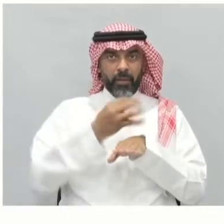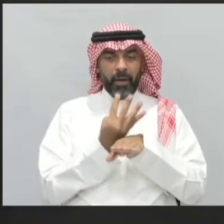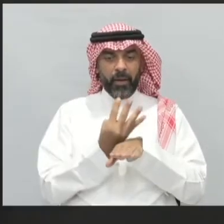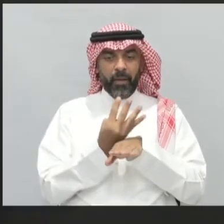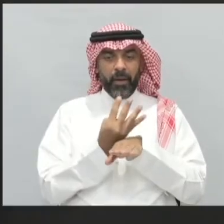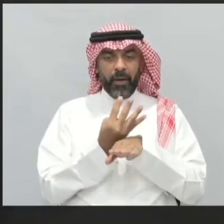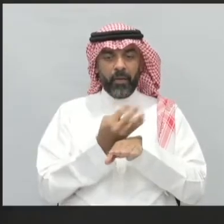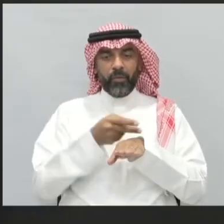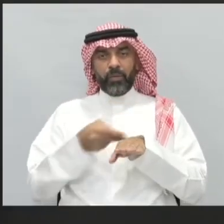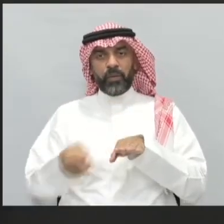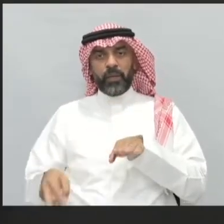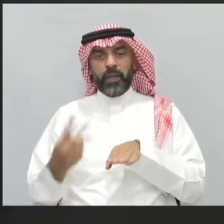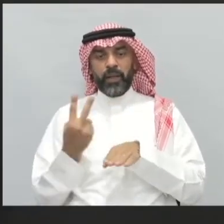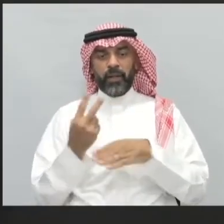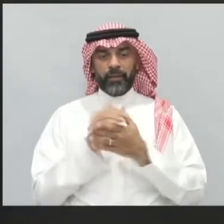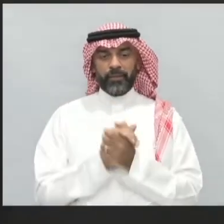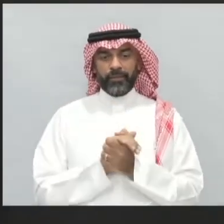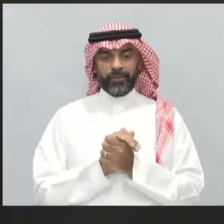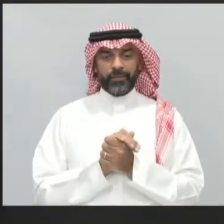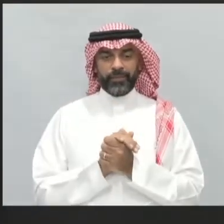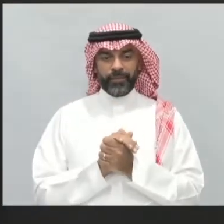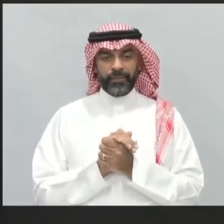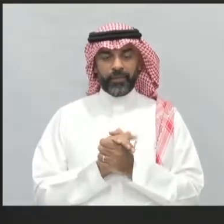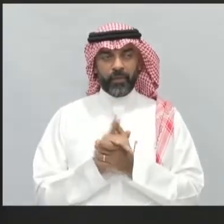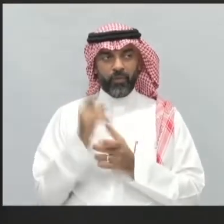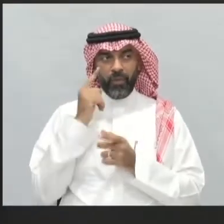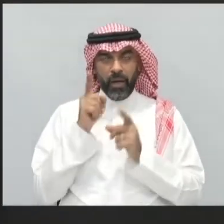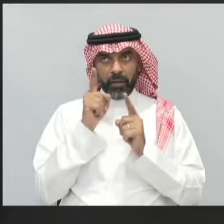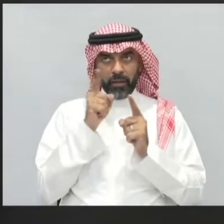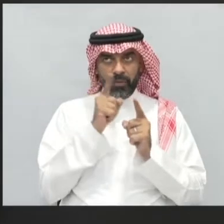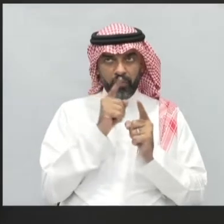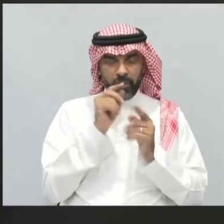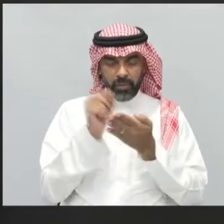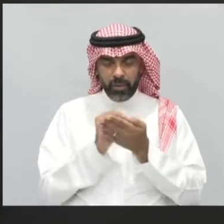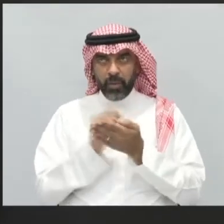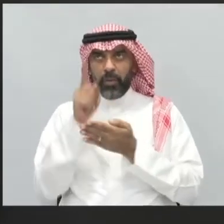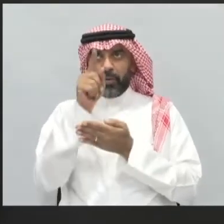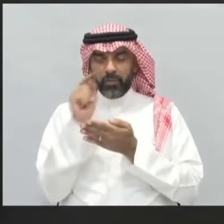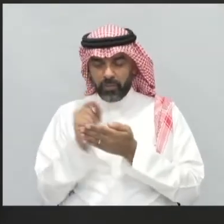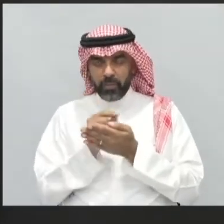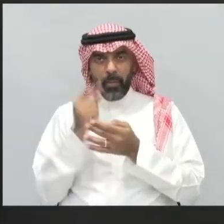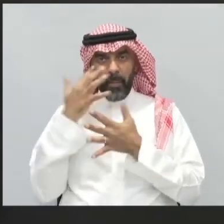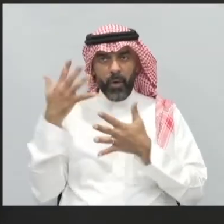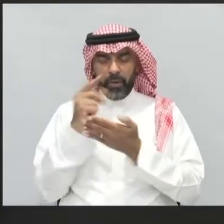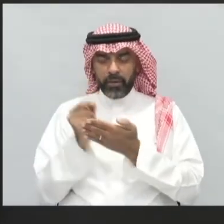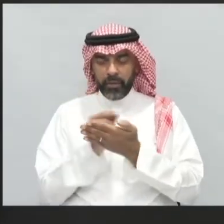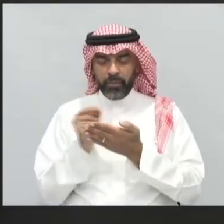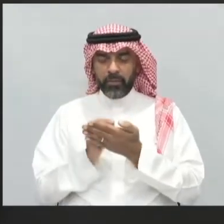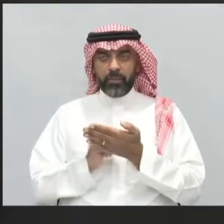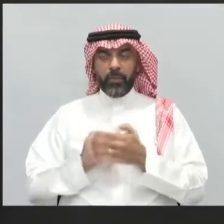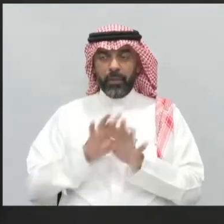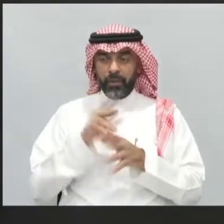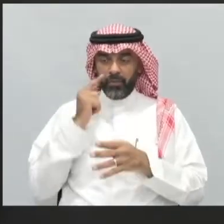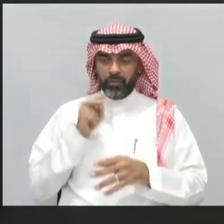اصبحت كيف سهله المعطيات بطريقتك انت ولو كتبتك يكون افضل لو اكتفيت بتحديدها